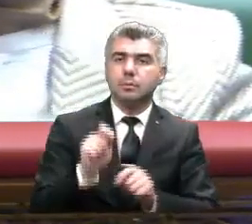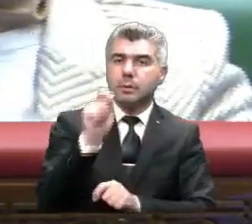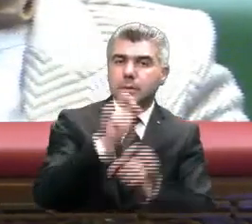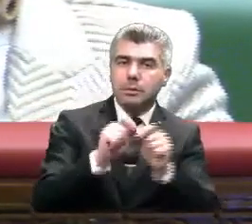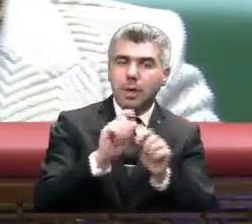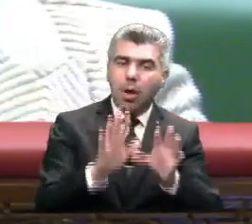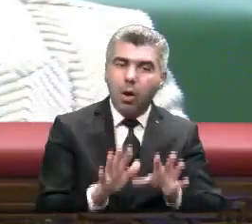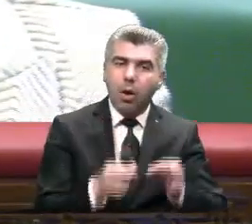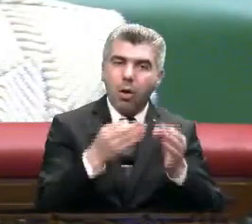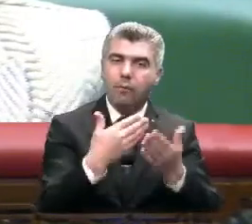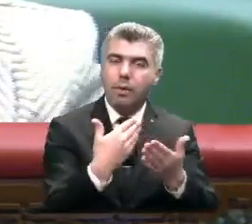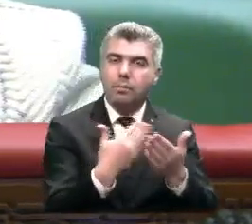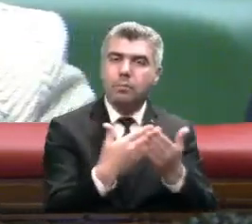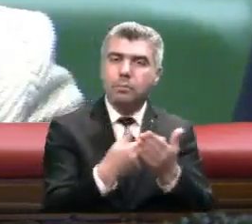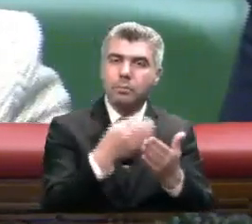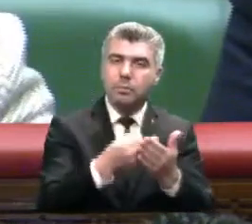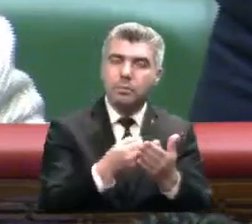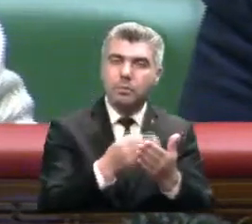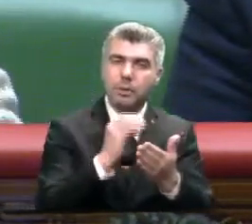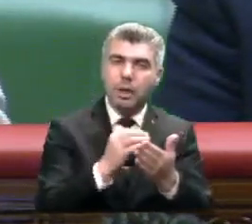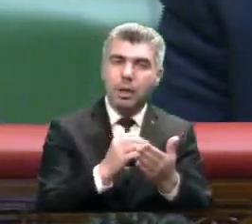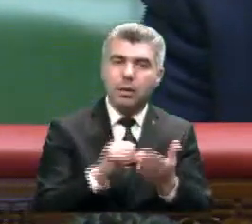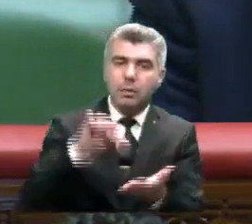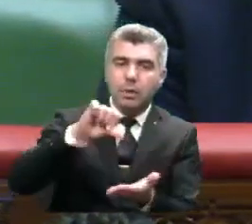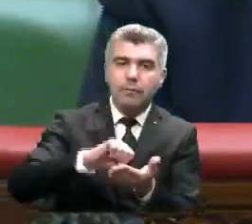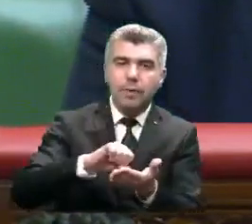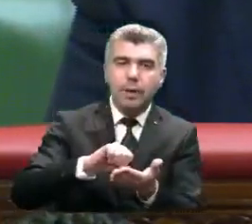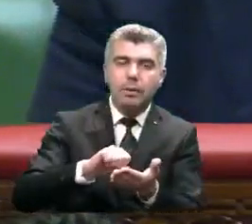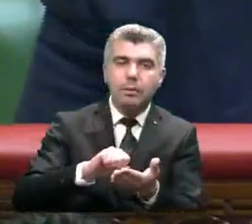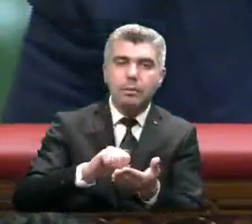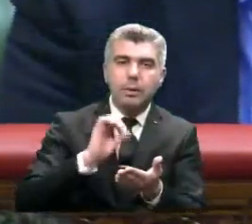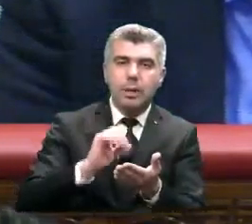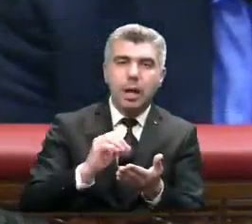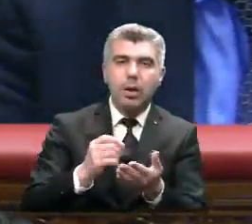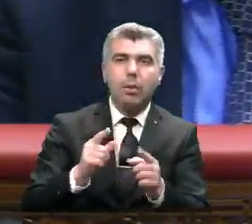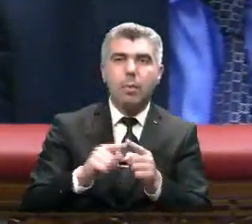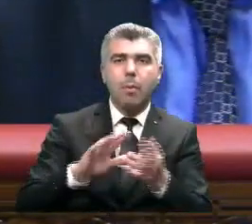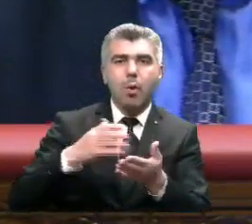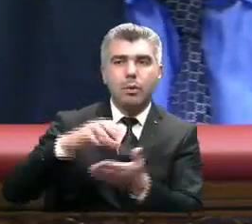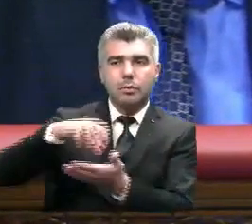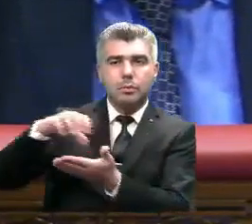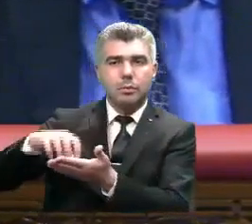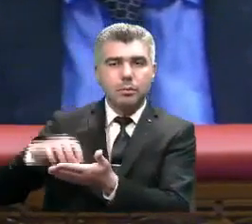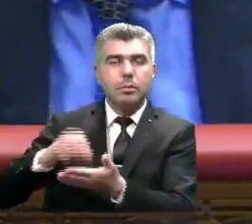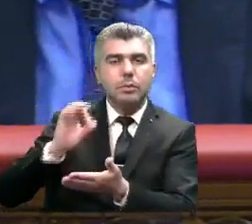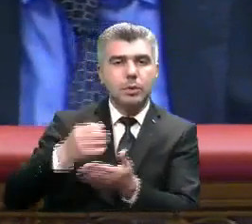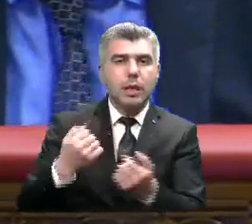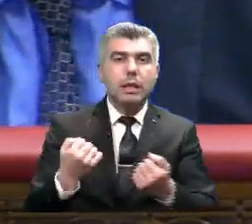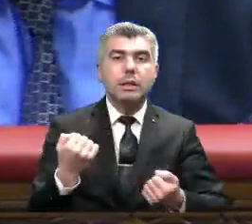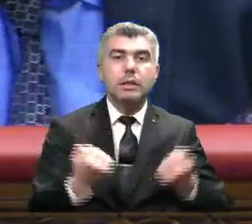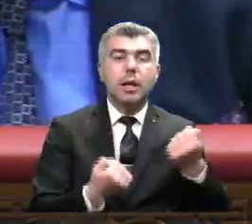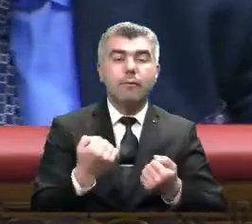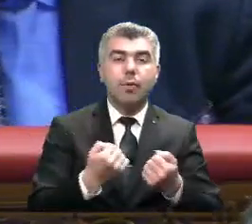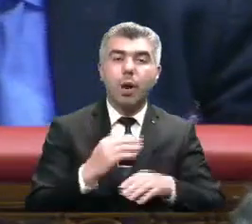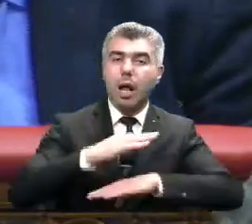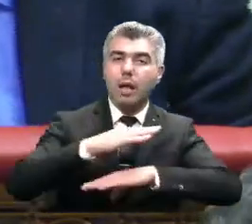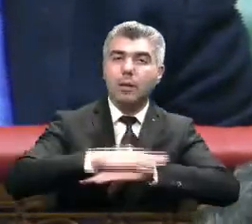إحداث إطار لخلق باحات للاستراحة خاصة مجهزة بمختلف الضروريات لتمكين السائقين من